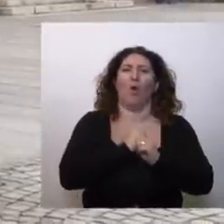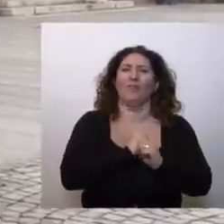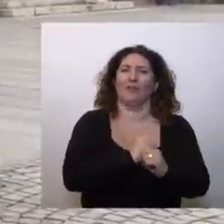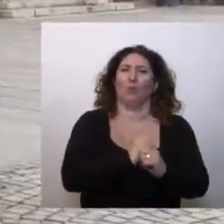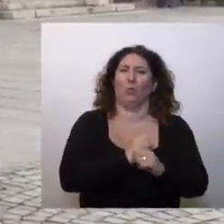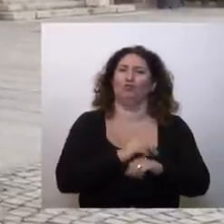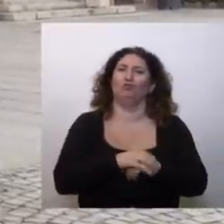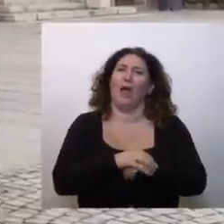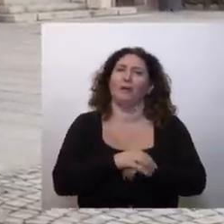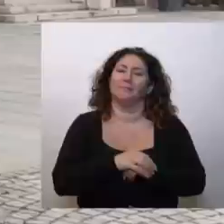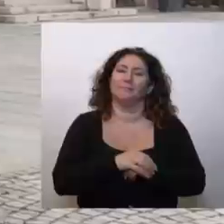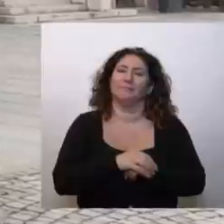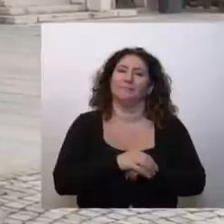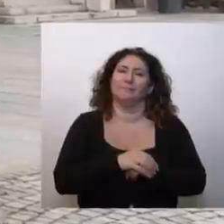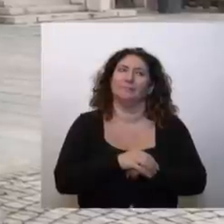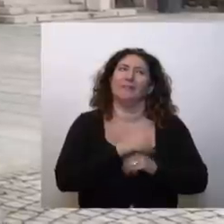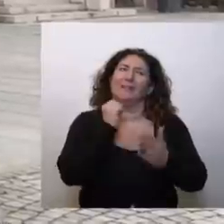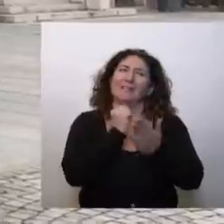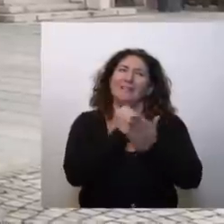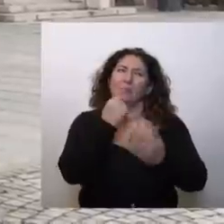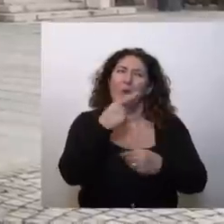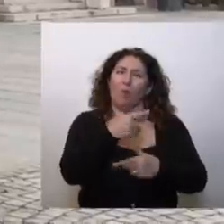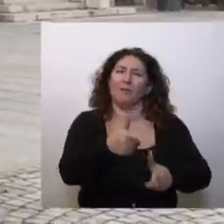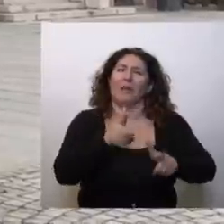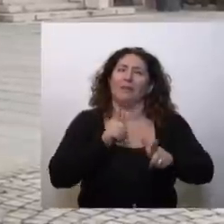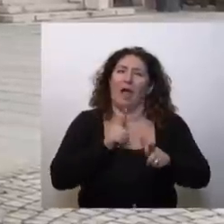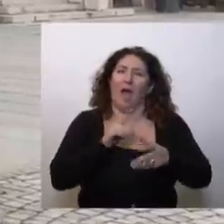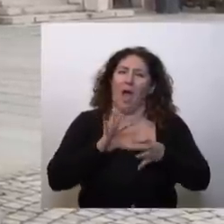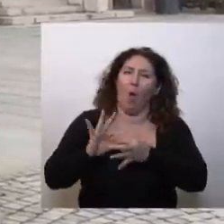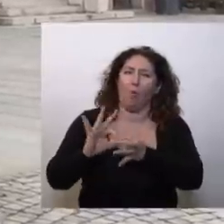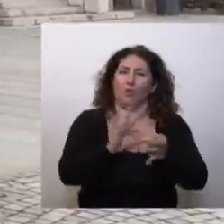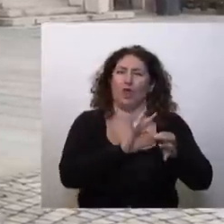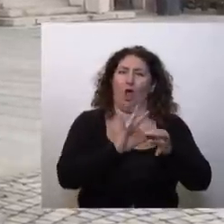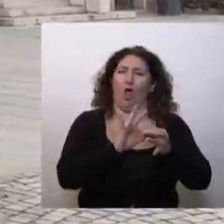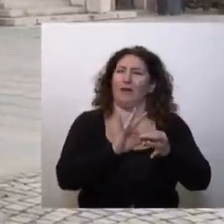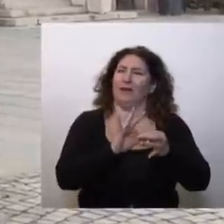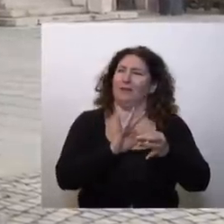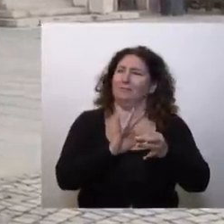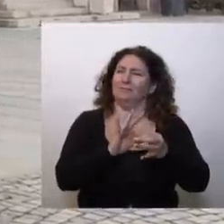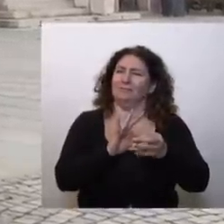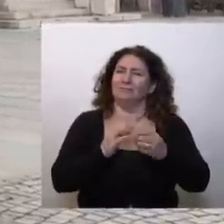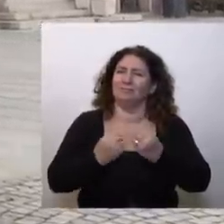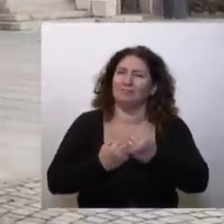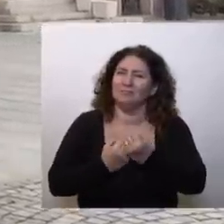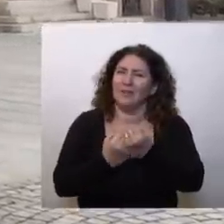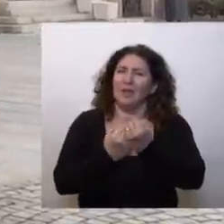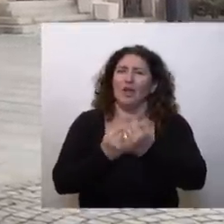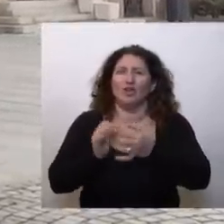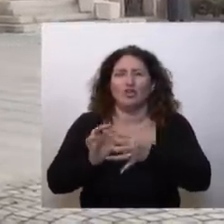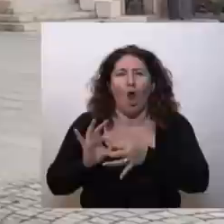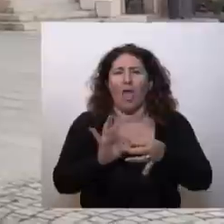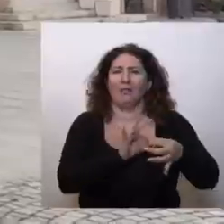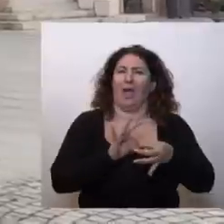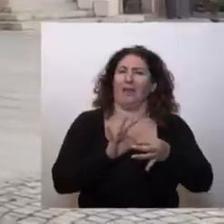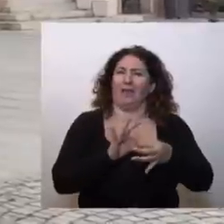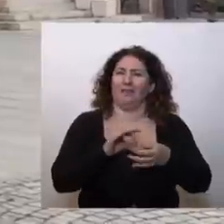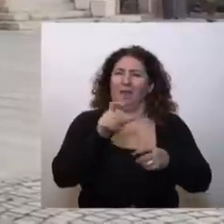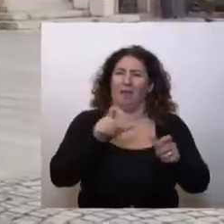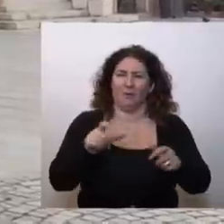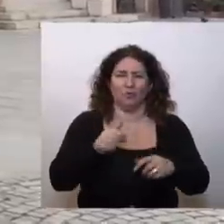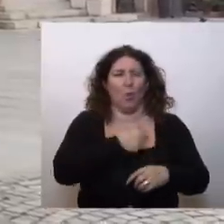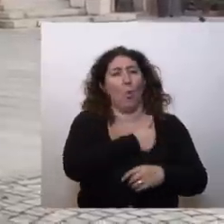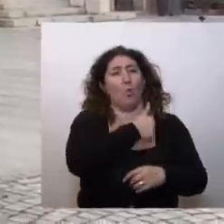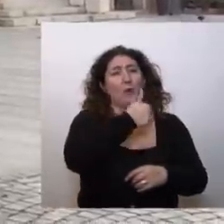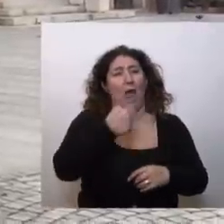deve trovarci uniti, soprattutto nella solidarietà tra le persone, perché è passato un anno, ma in questo anno